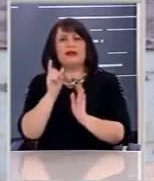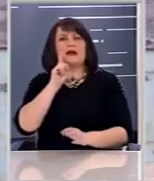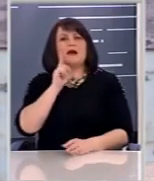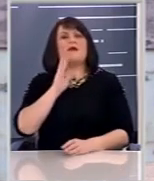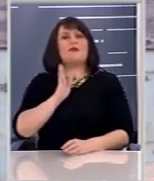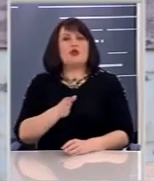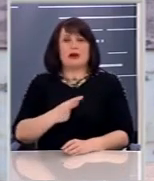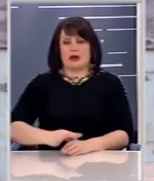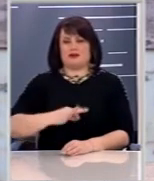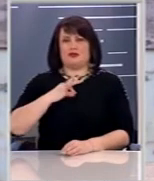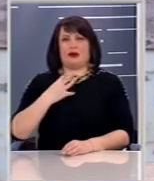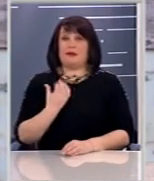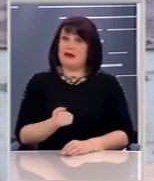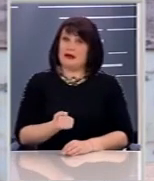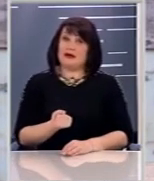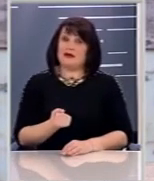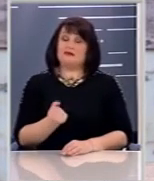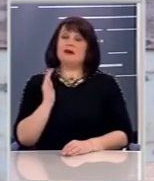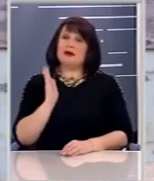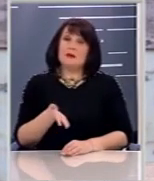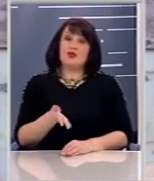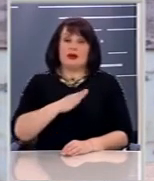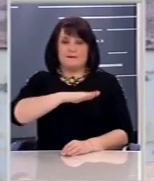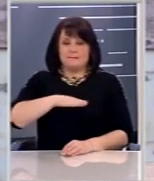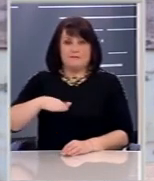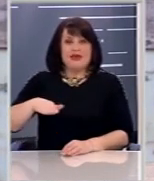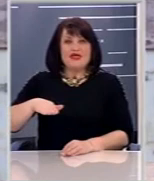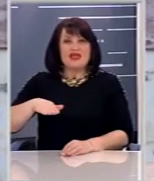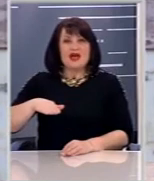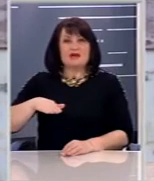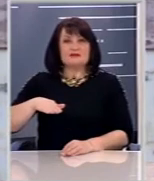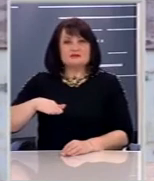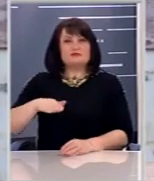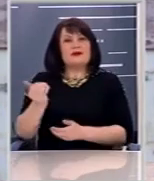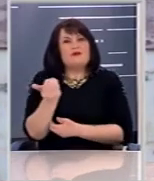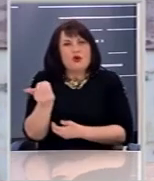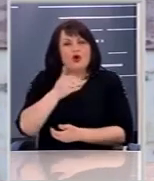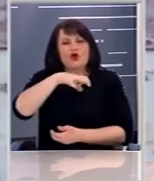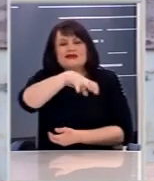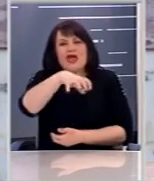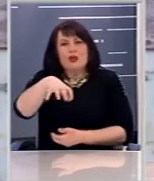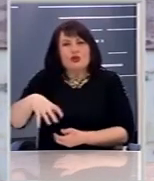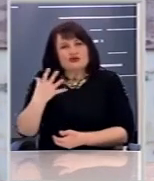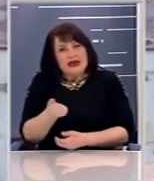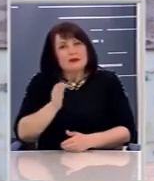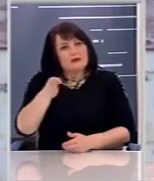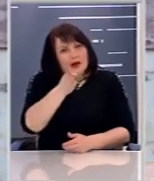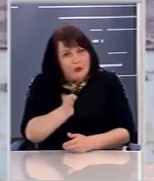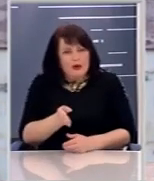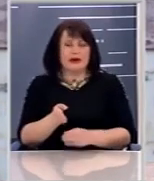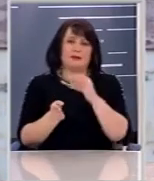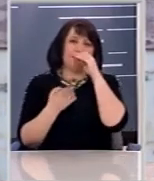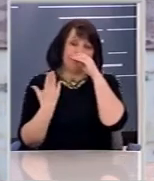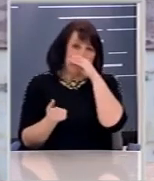μια αξιοπρέπεια, να μπορεί να έχει τα παιδιά της στους παιδικούς και στους νηπιακούς σταθμούς, να μπορεί να